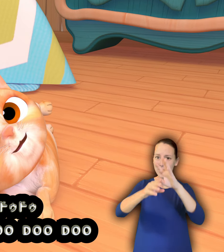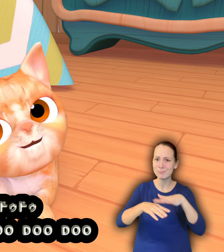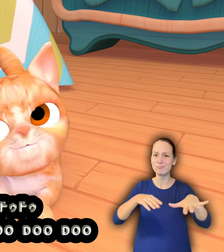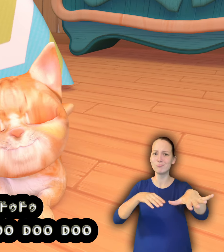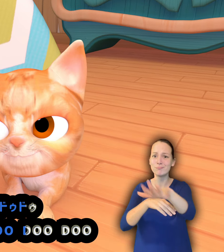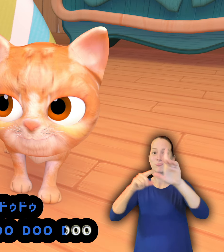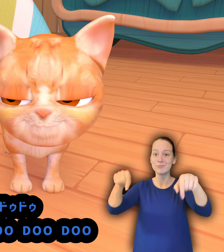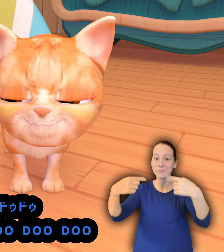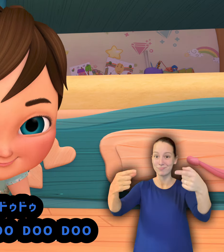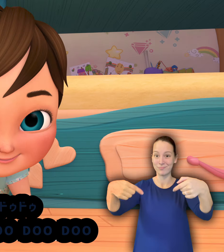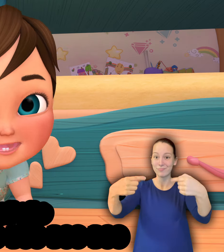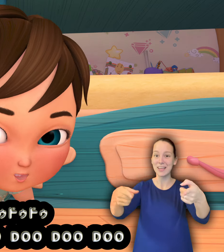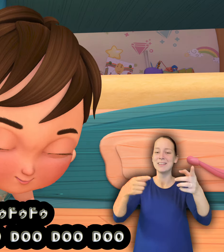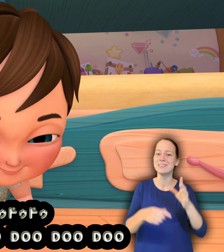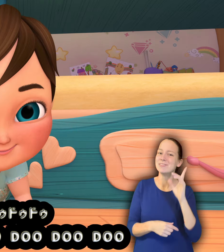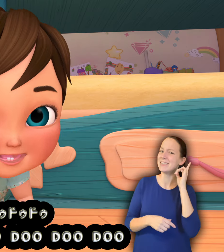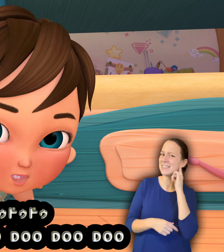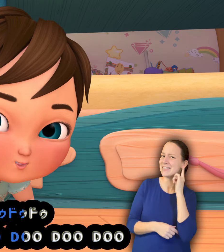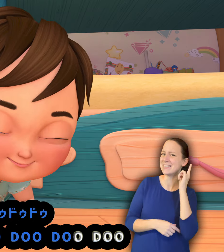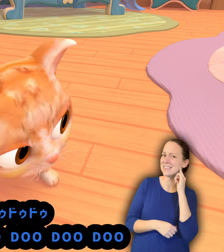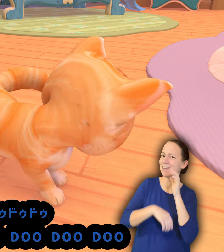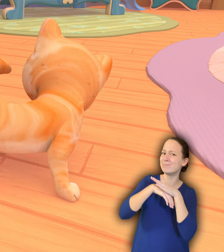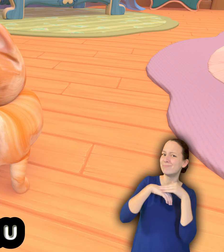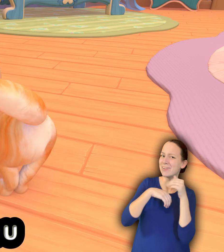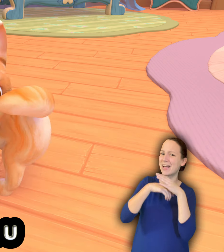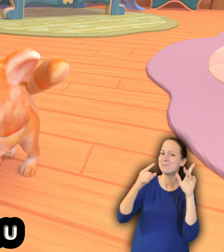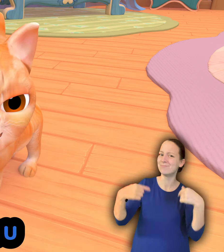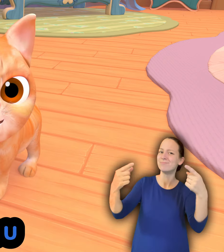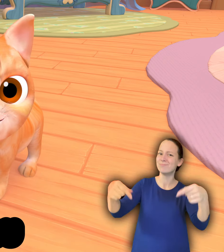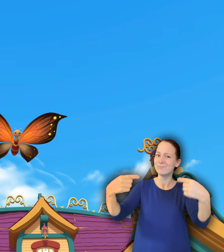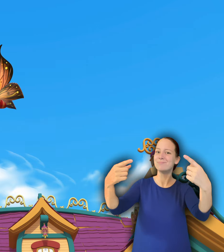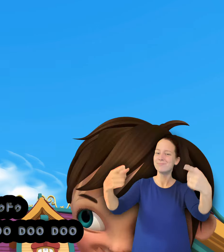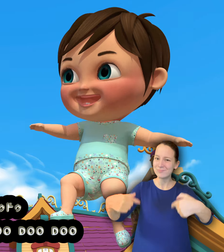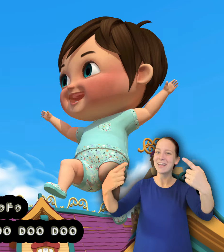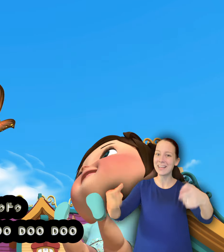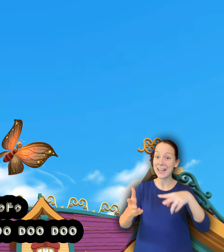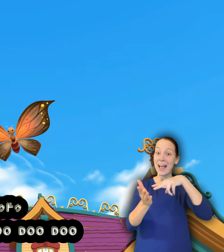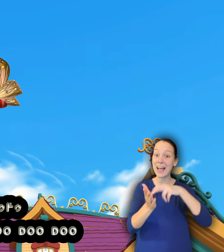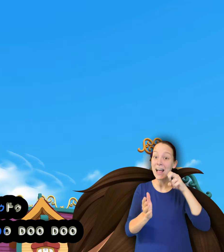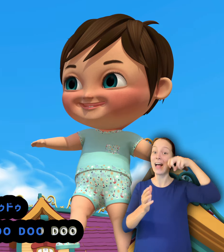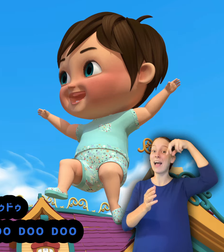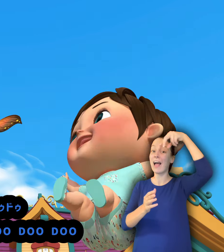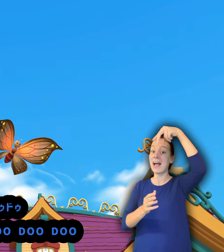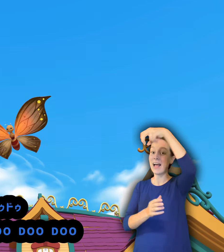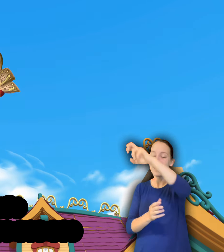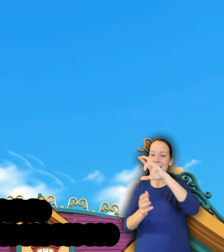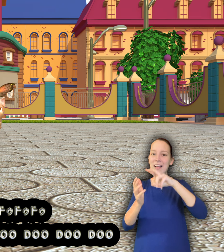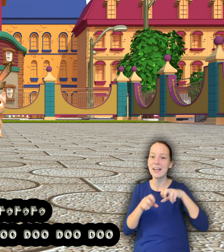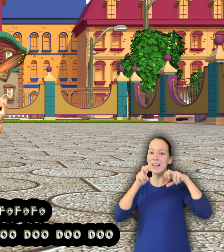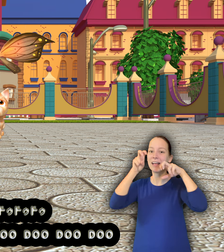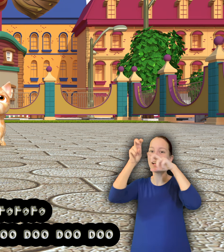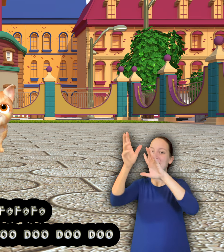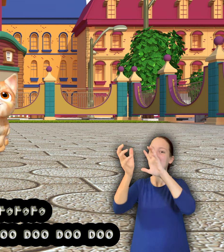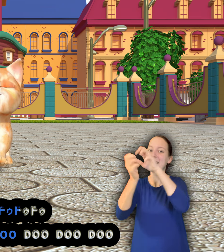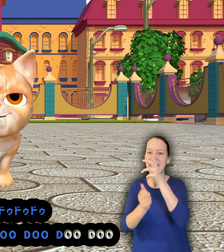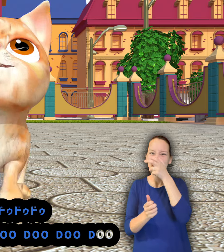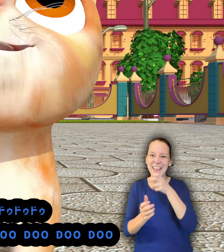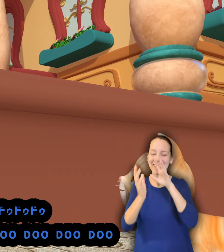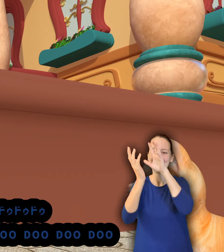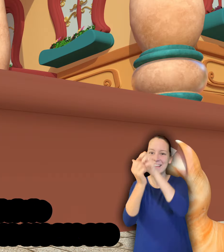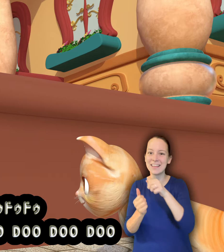上にくるくると回るチをって